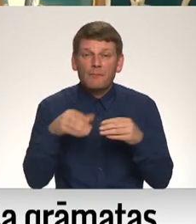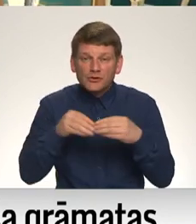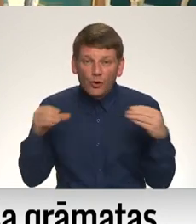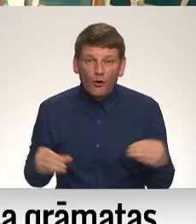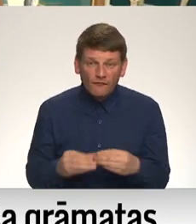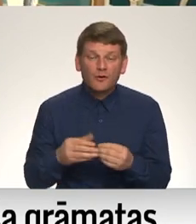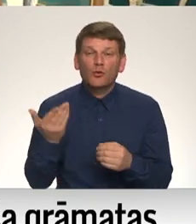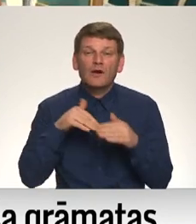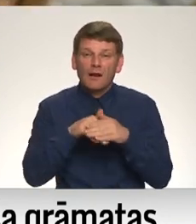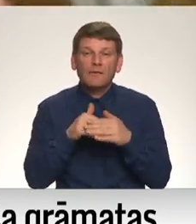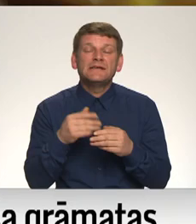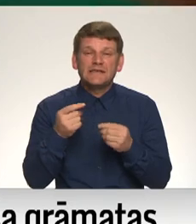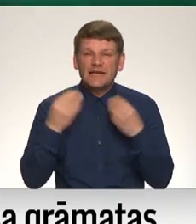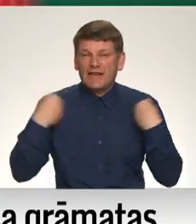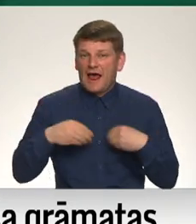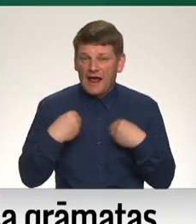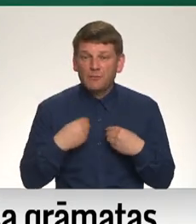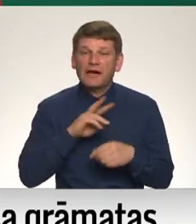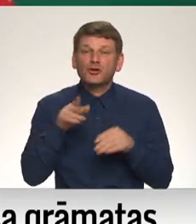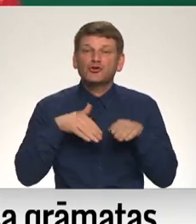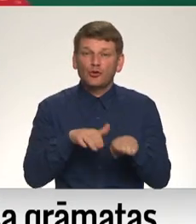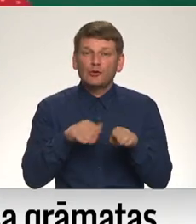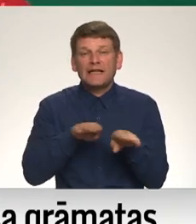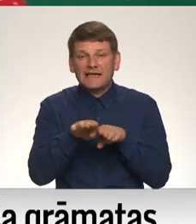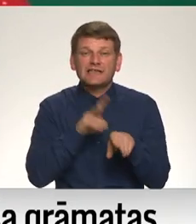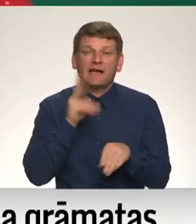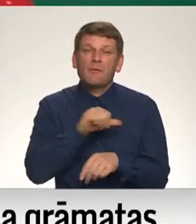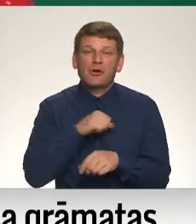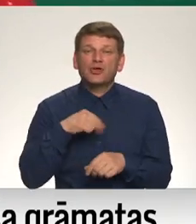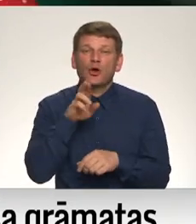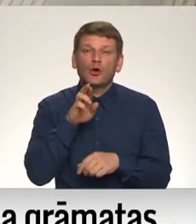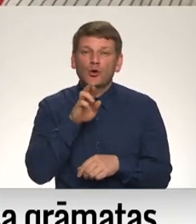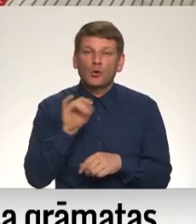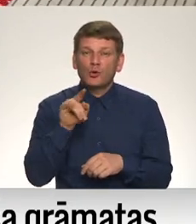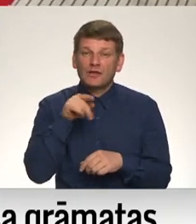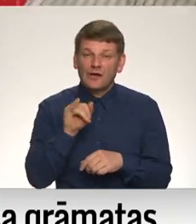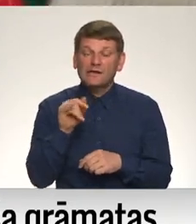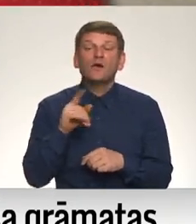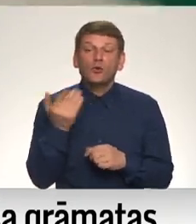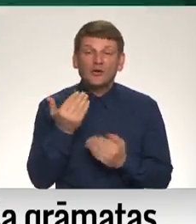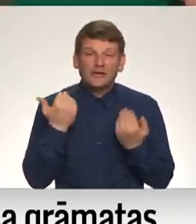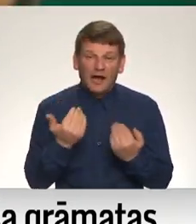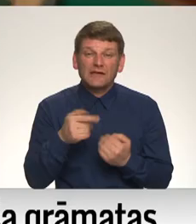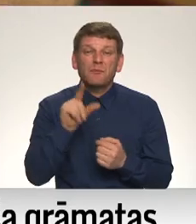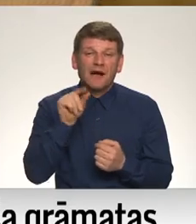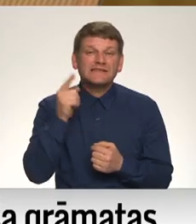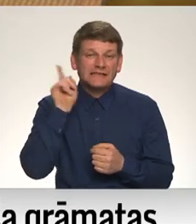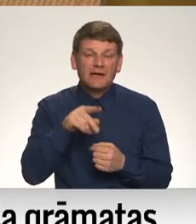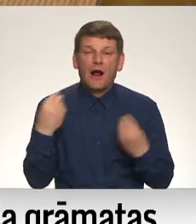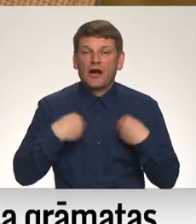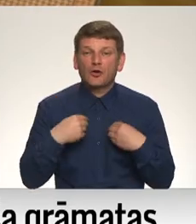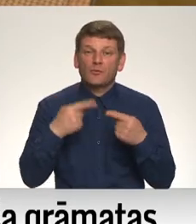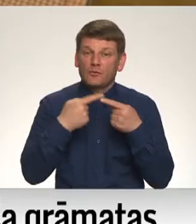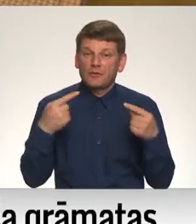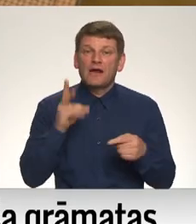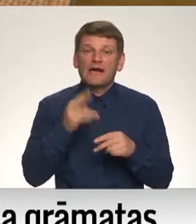kurā glabājas neskaitām tērpi, kas esot šūti līdzīgi kā pašai Rutei, un kurā ir pat tāda šodien maz zinām garderobas